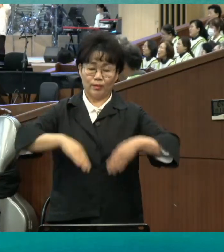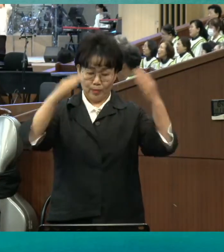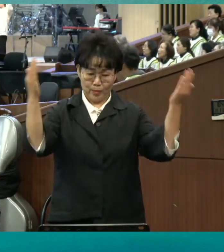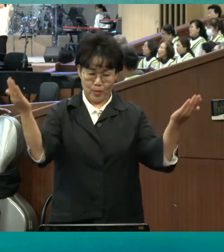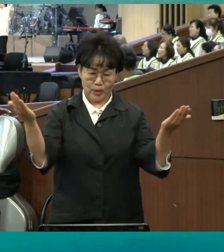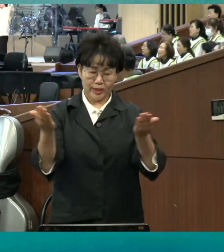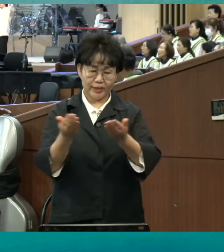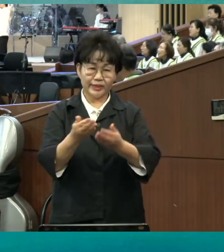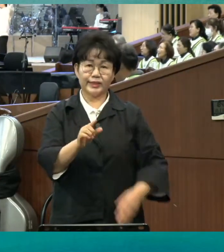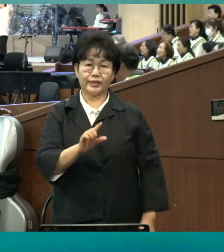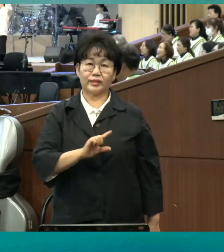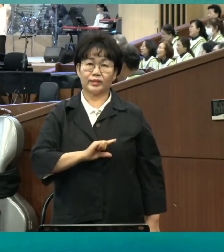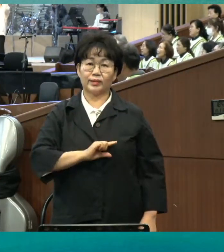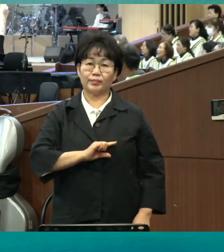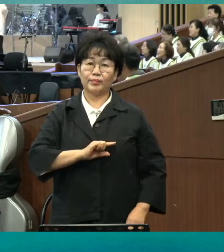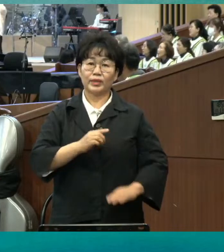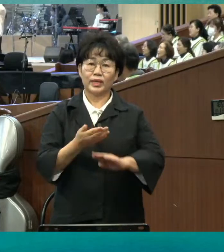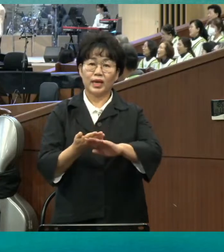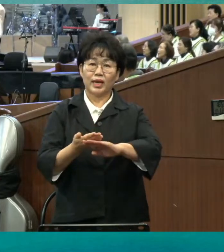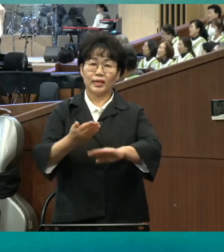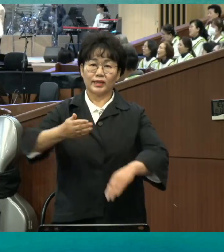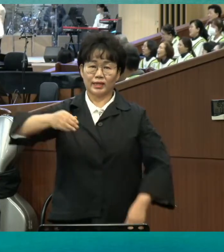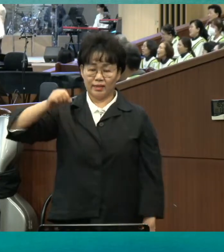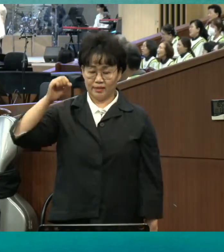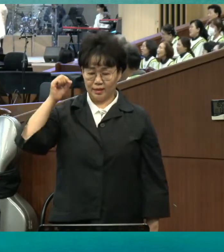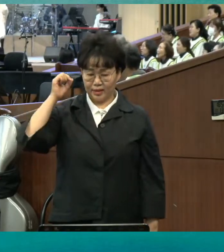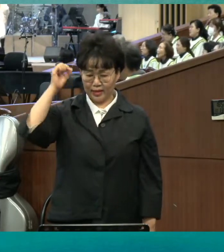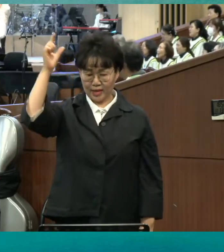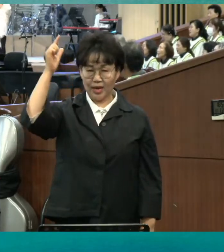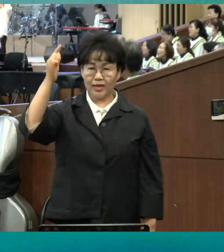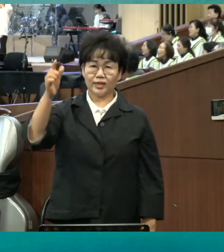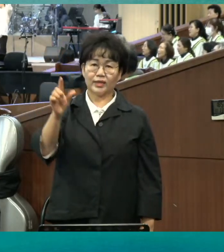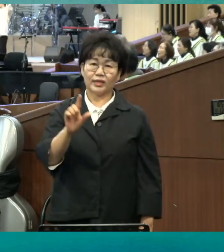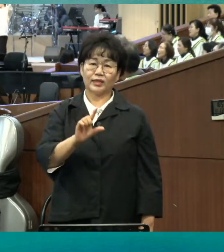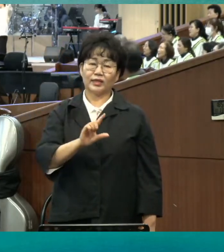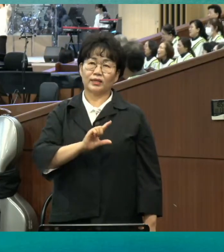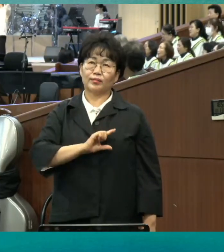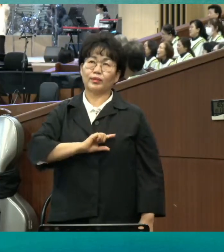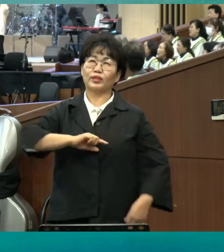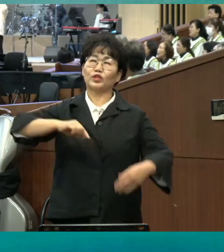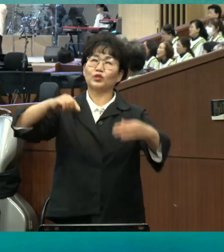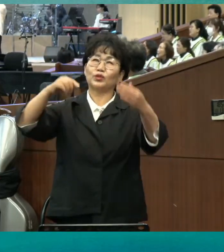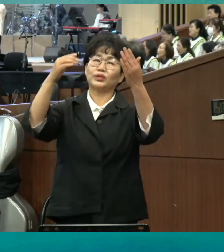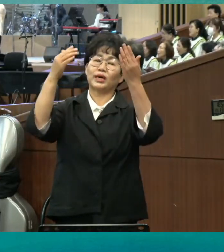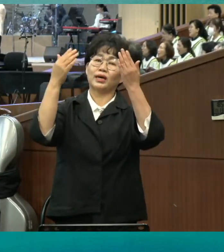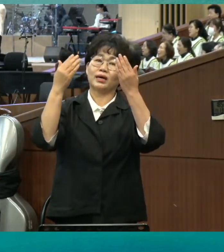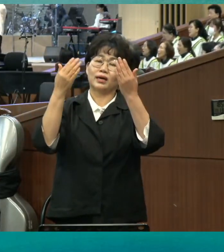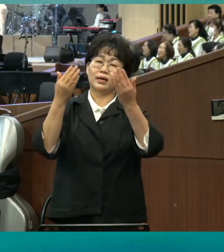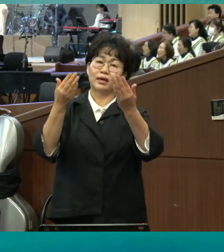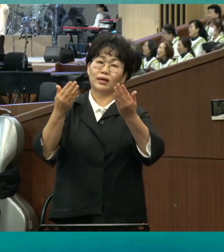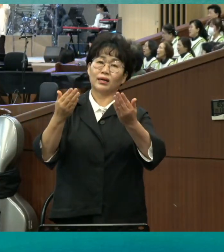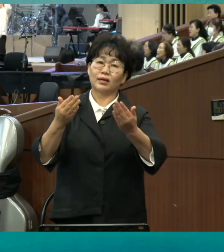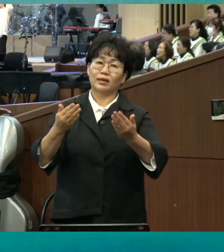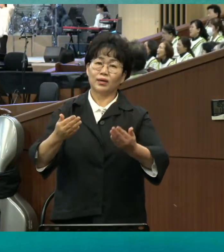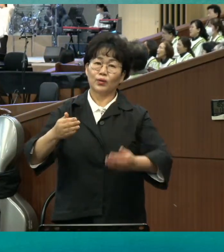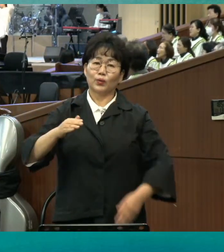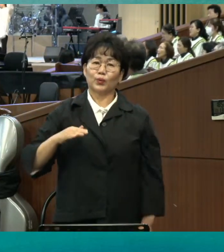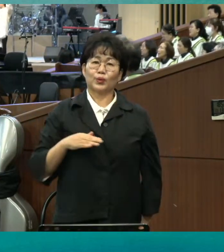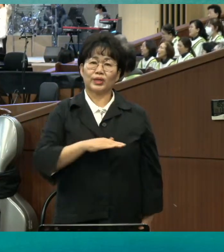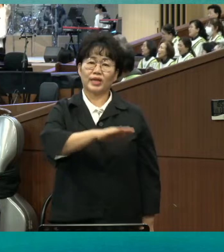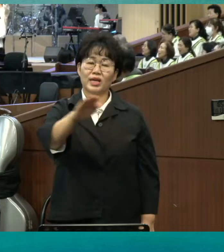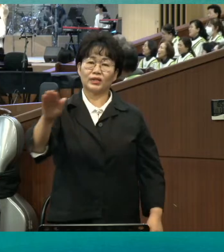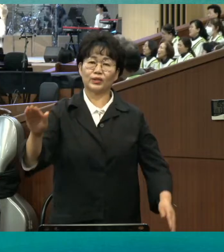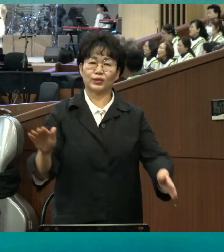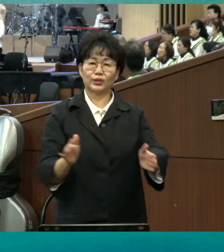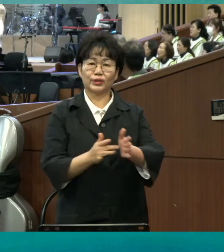모든 이름 위에 뛰어난 이름을 주사 우리